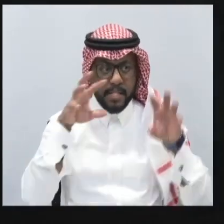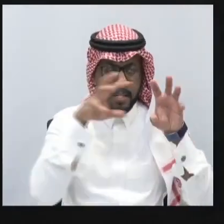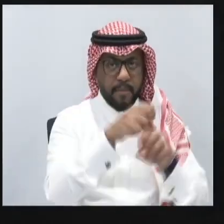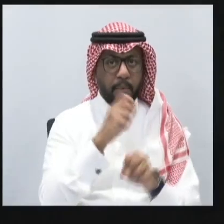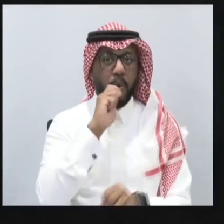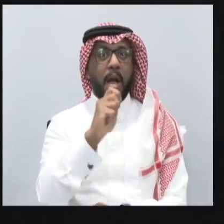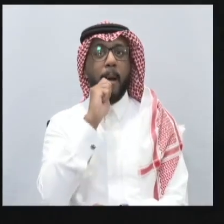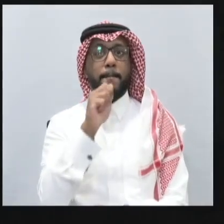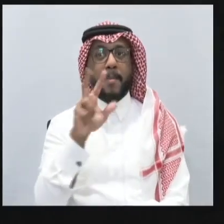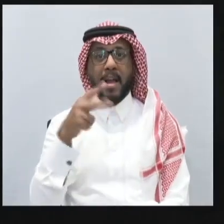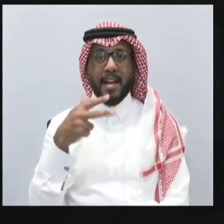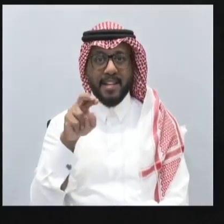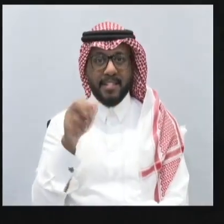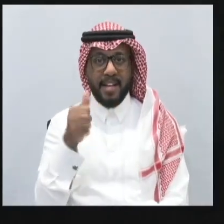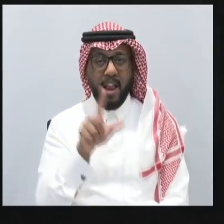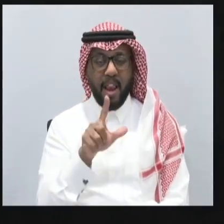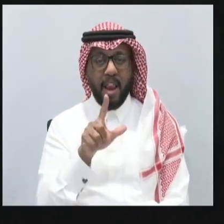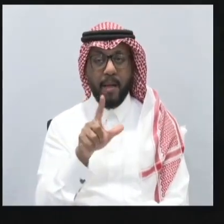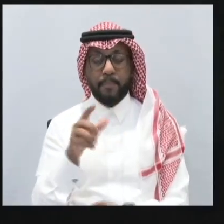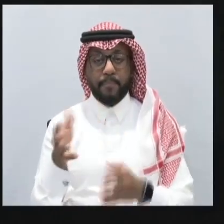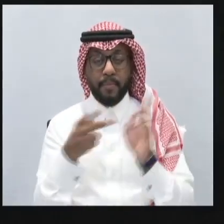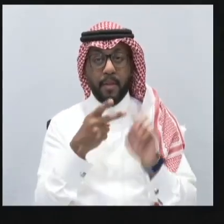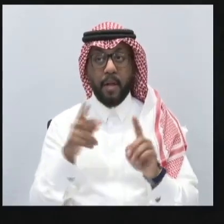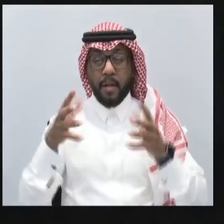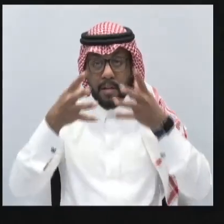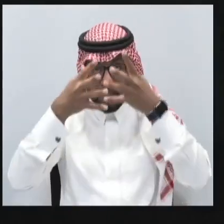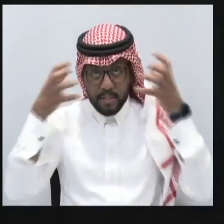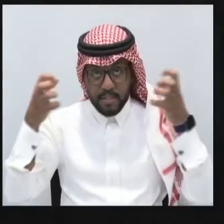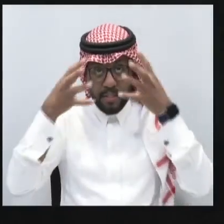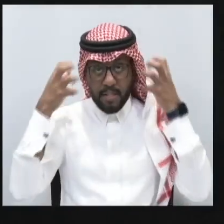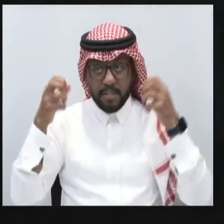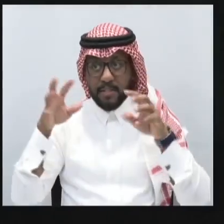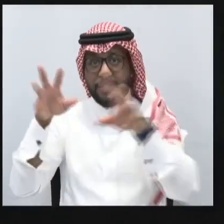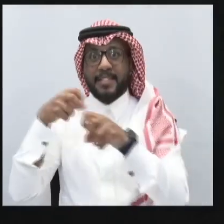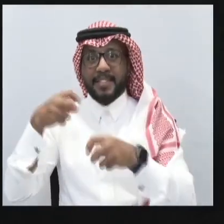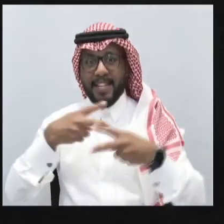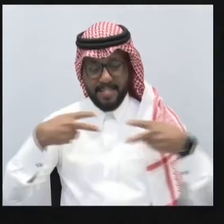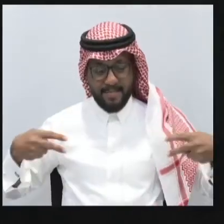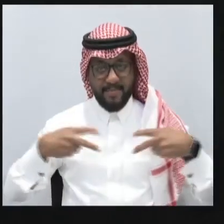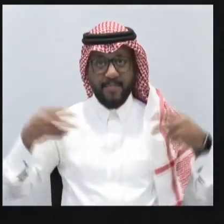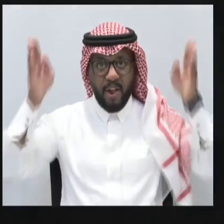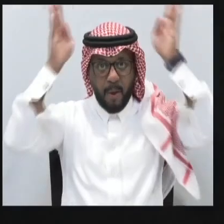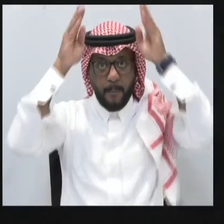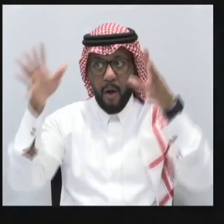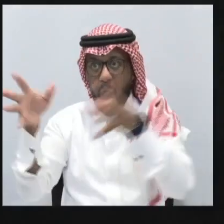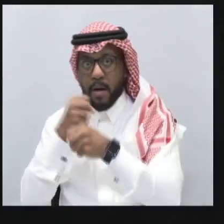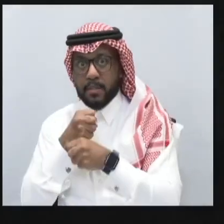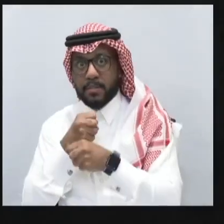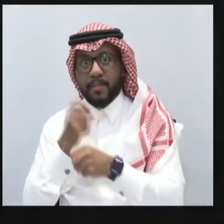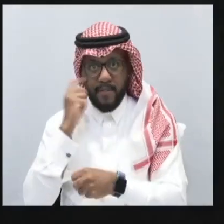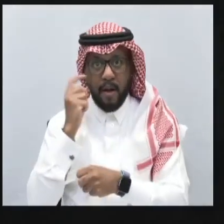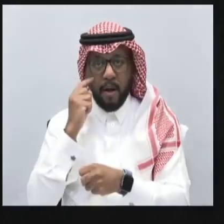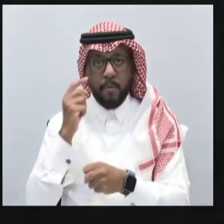عليه مثل الاسد يحتاج للحمار الوحشي انه يتغذى عليه وايضا في